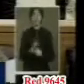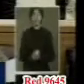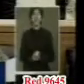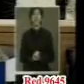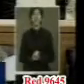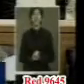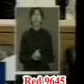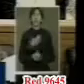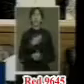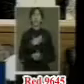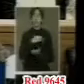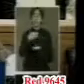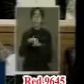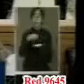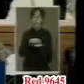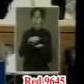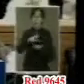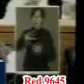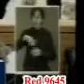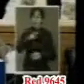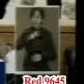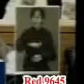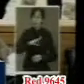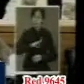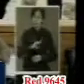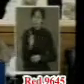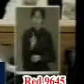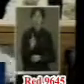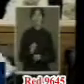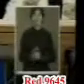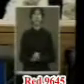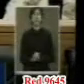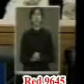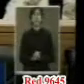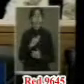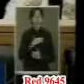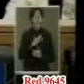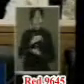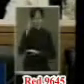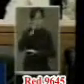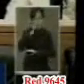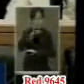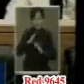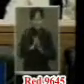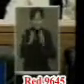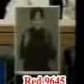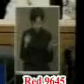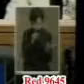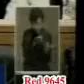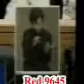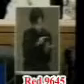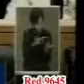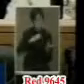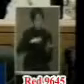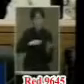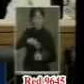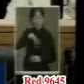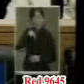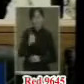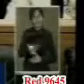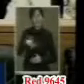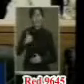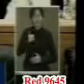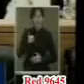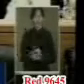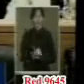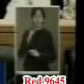สิ่งที่ผมจะต้องพูดกันด้วยความรู้สึกก็คือว่าผมอ่านหนังสือพิมพ์เมื่อเช้าด้วยความไม่สบายใ